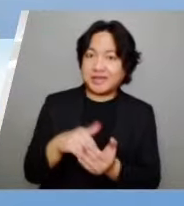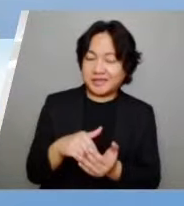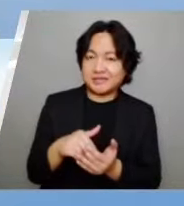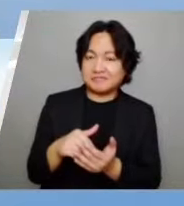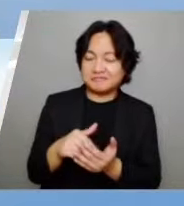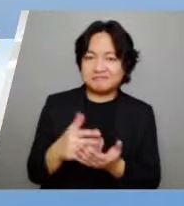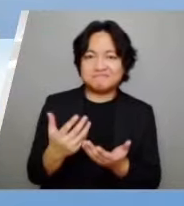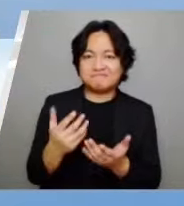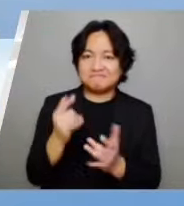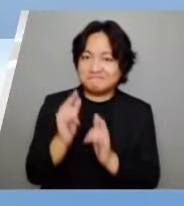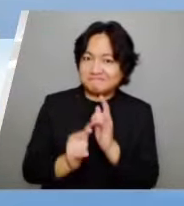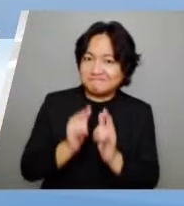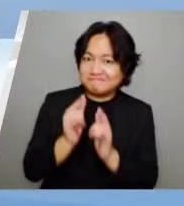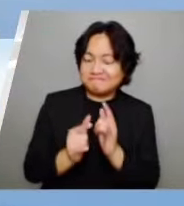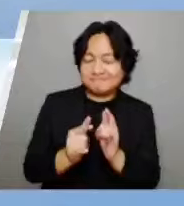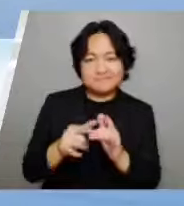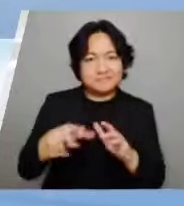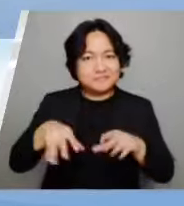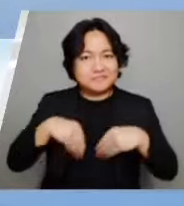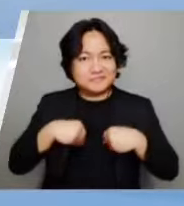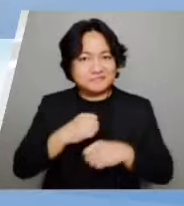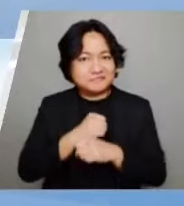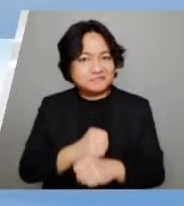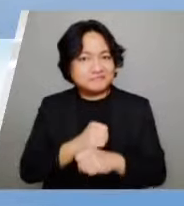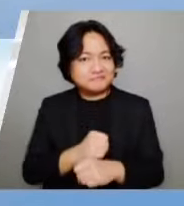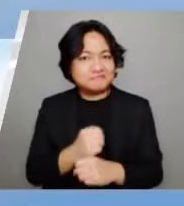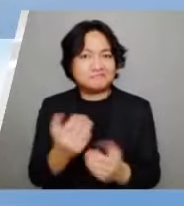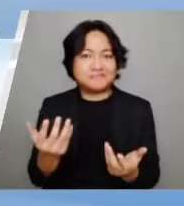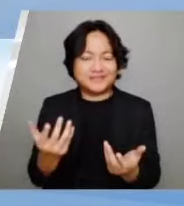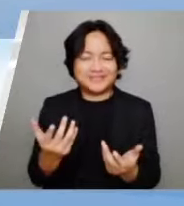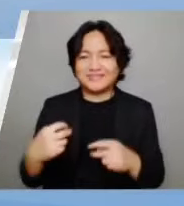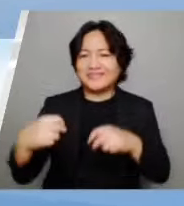unang guesting sa Fast Talk with Boy Abunda.